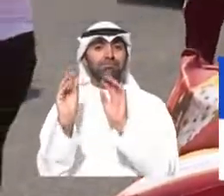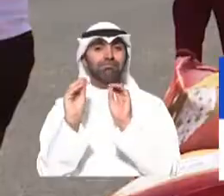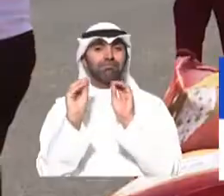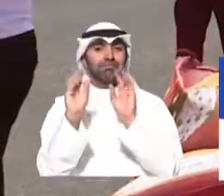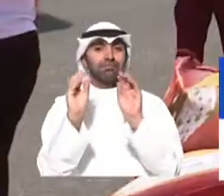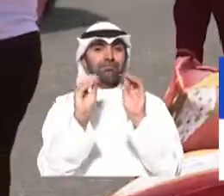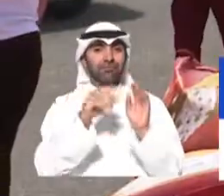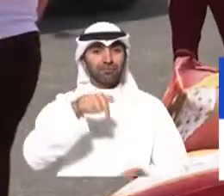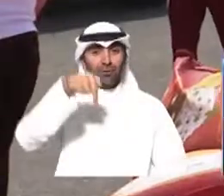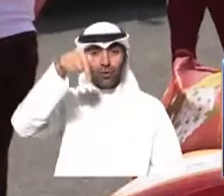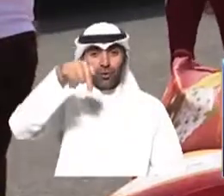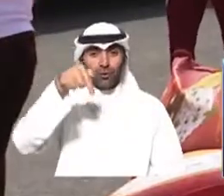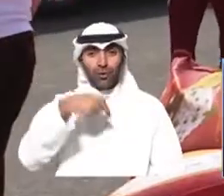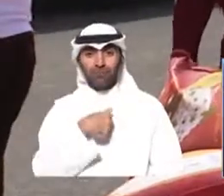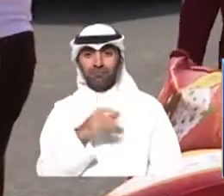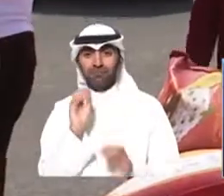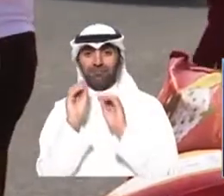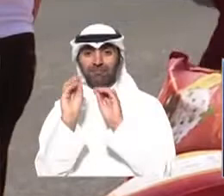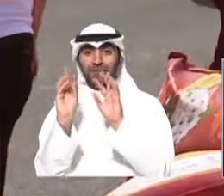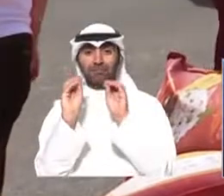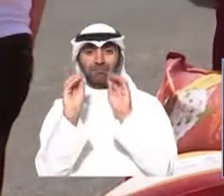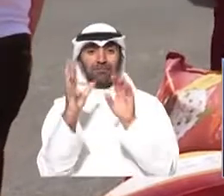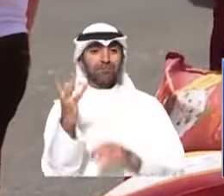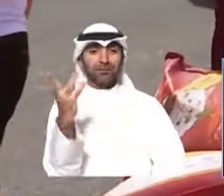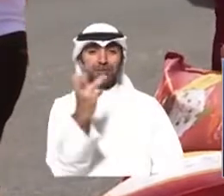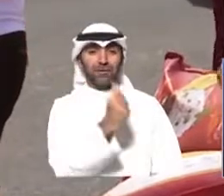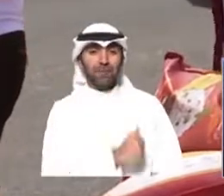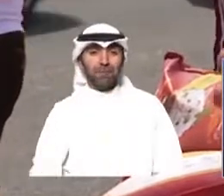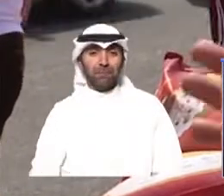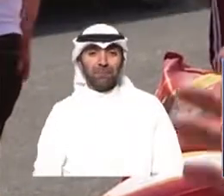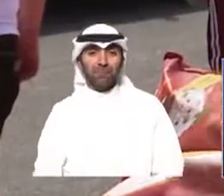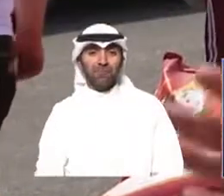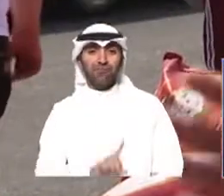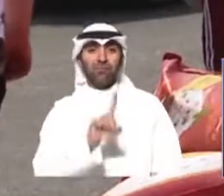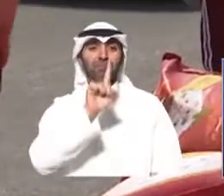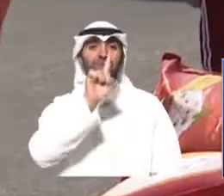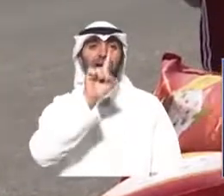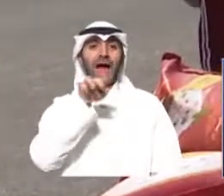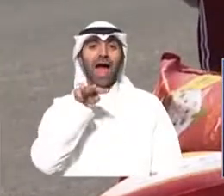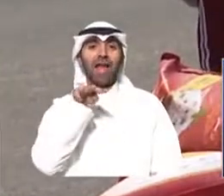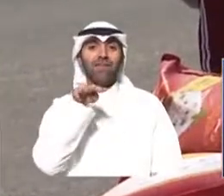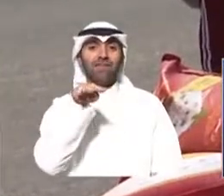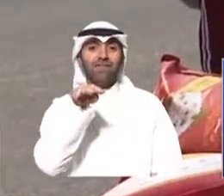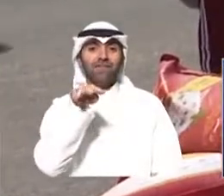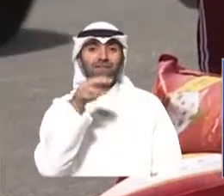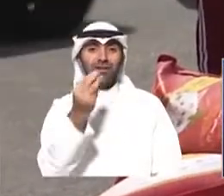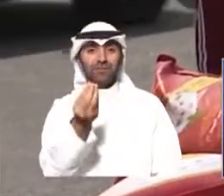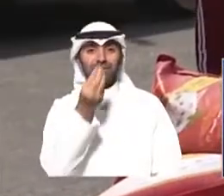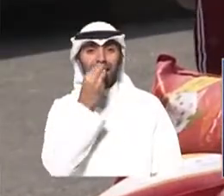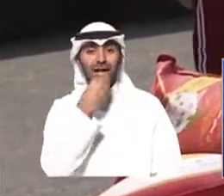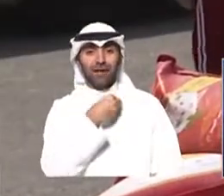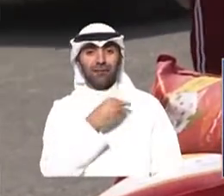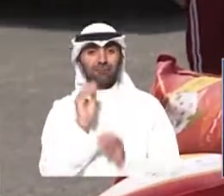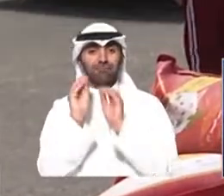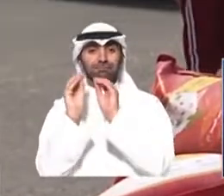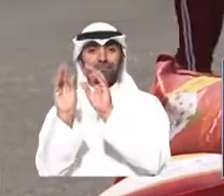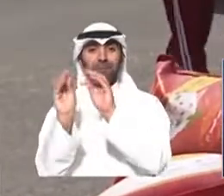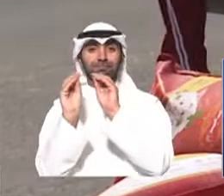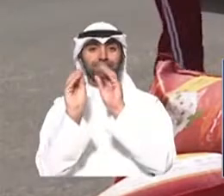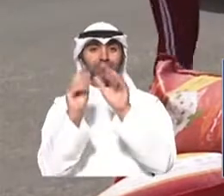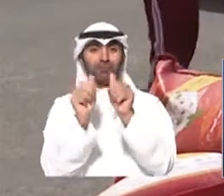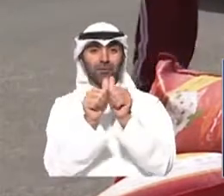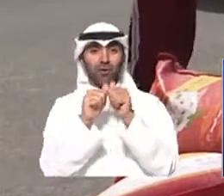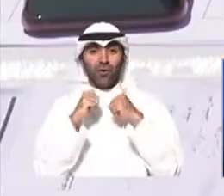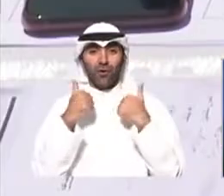اليوم، المرحلة الثانية يعني 3-4 أيام راحة الشباب على أساس المتطوعين والعمل الخيري كله أنه يكثر، يعني المرحلة الثانية إن شاء الله